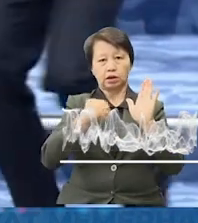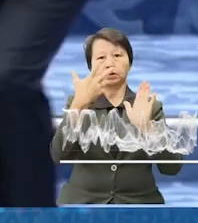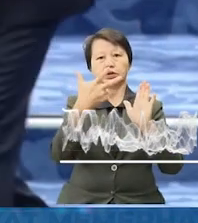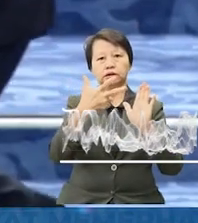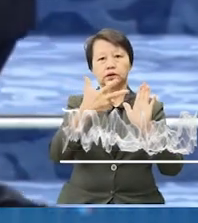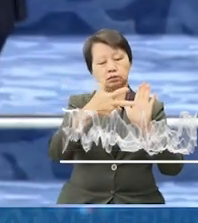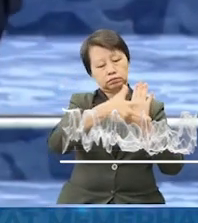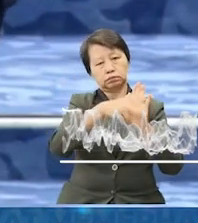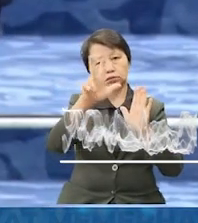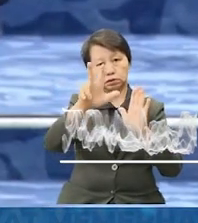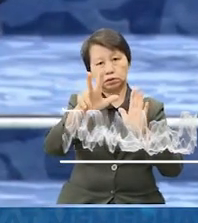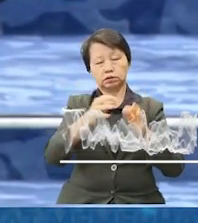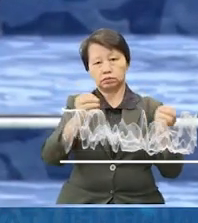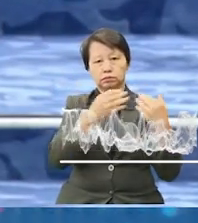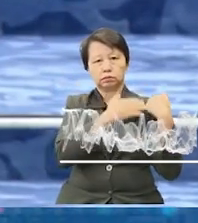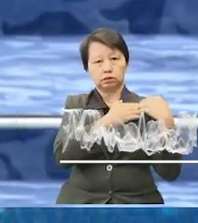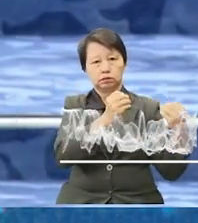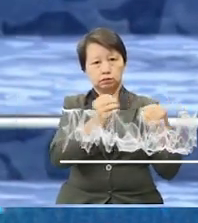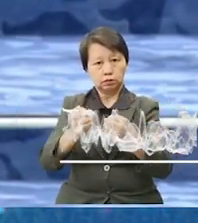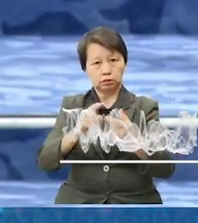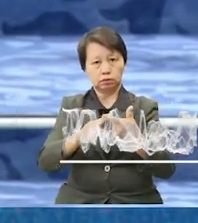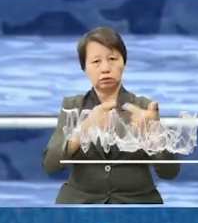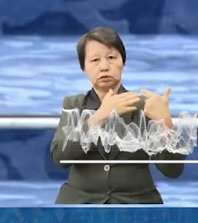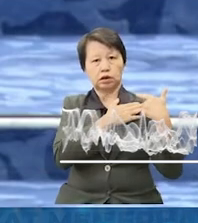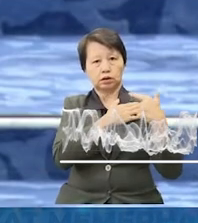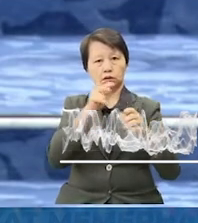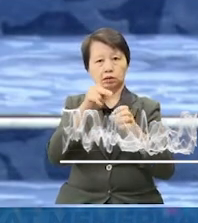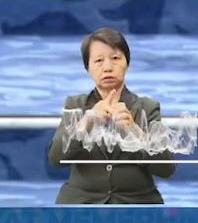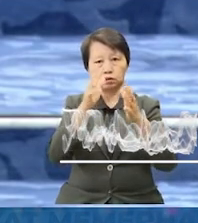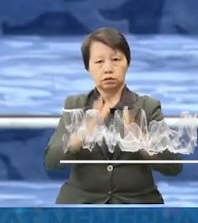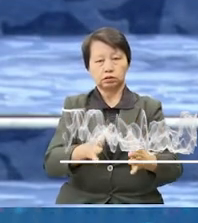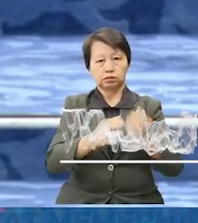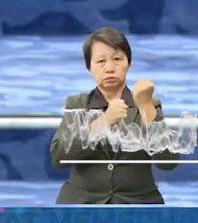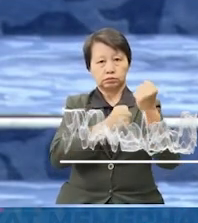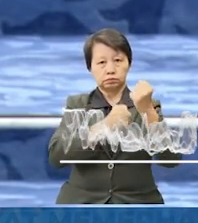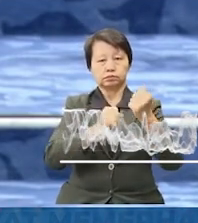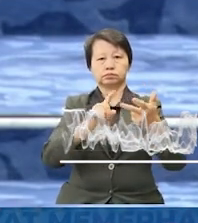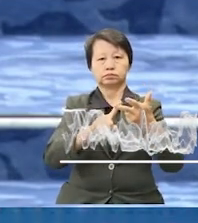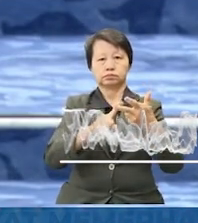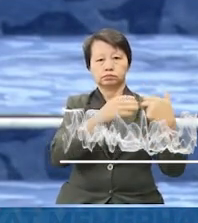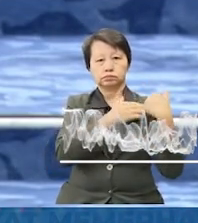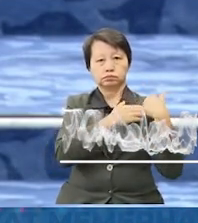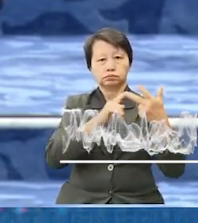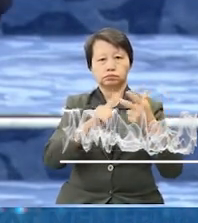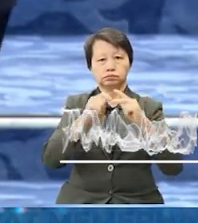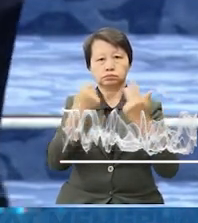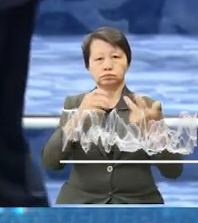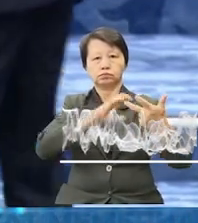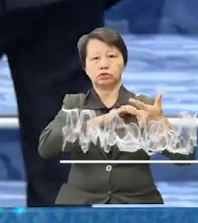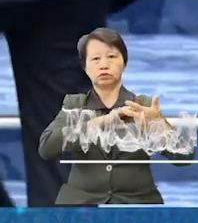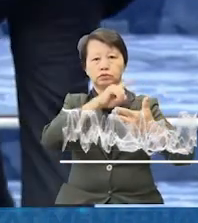penting: tanggungjawab penganjur, tanggungjawab peserta perhimpunan, tanggungjawab pasukan